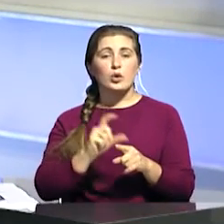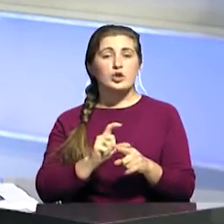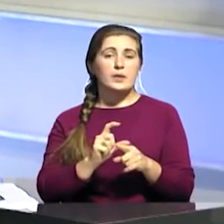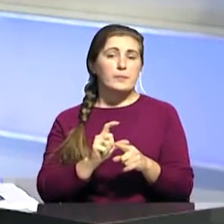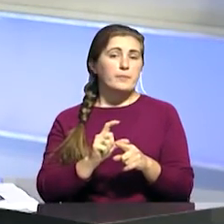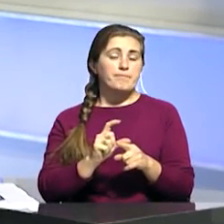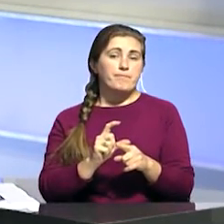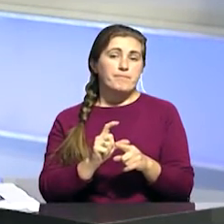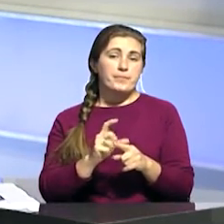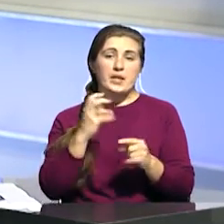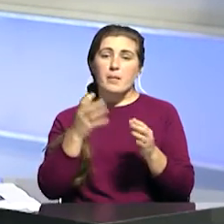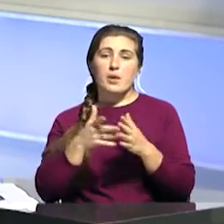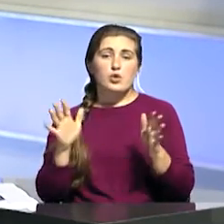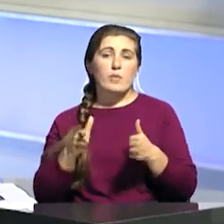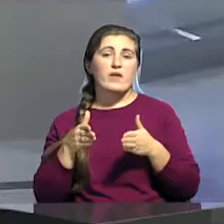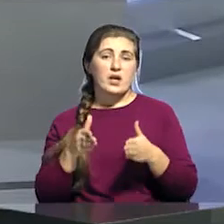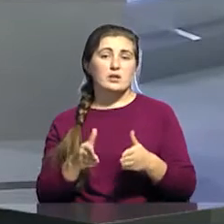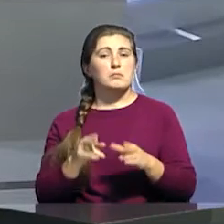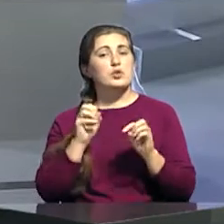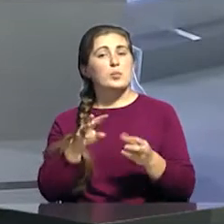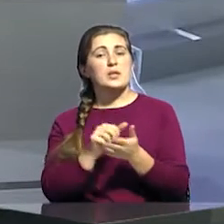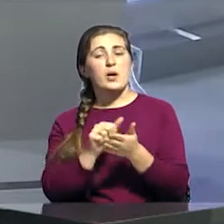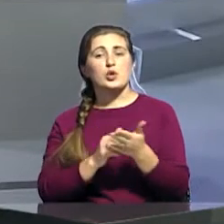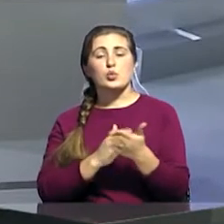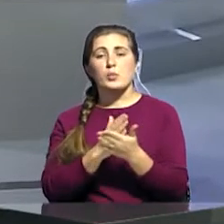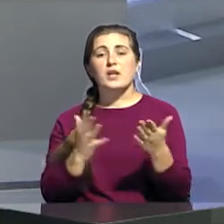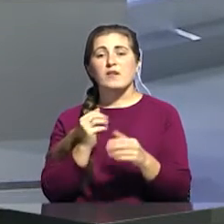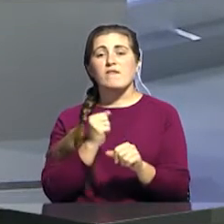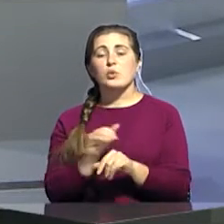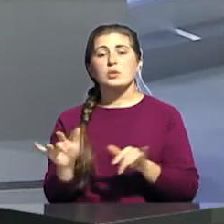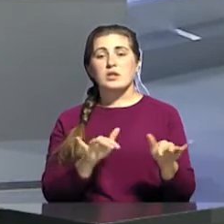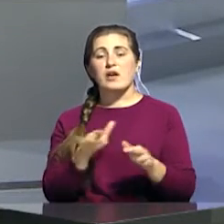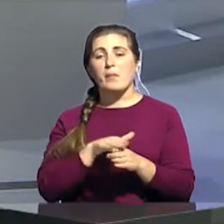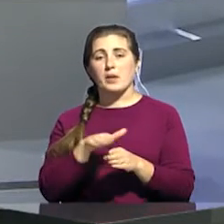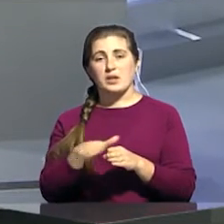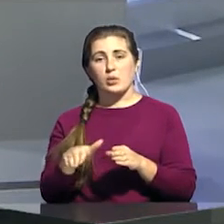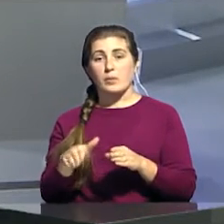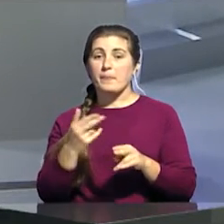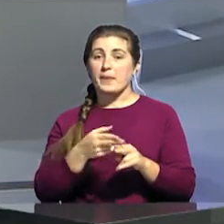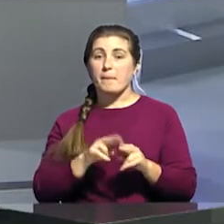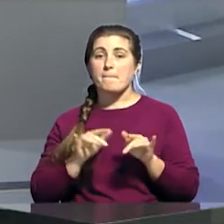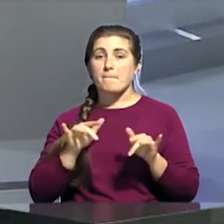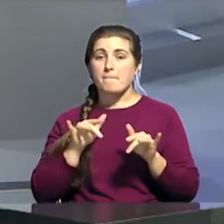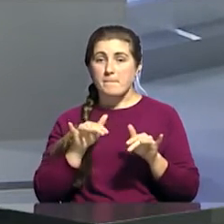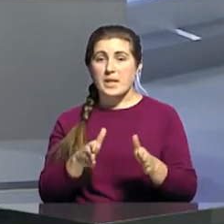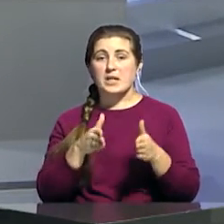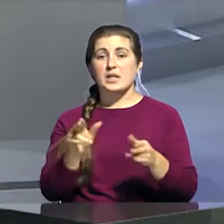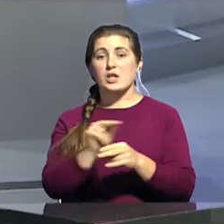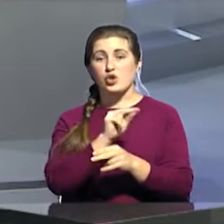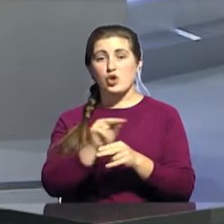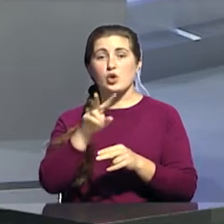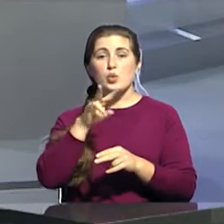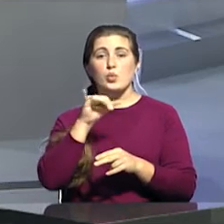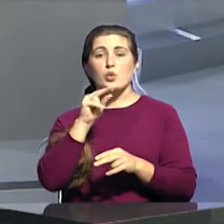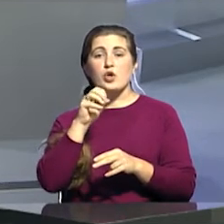небольшом варианте. Чем занимается служба и какие функции выполняет? Это метод лечения, это лучевое лечение